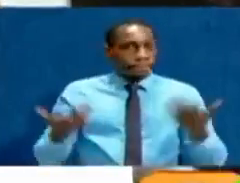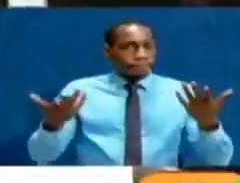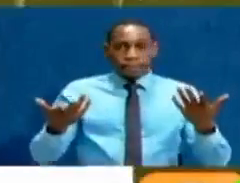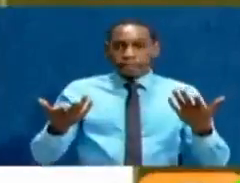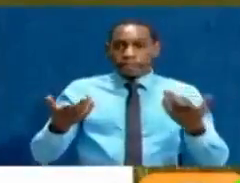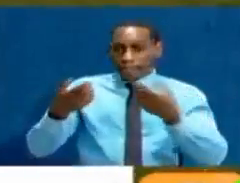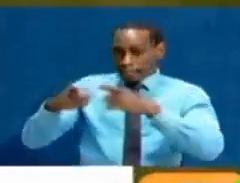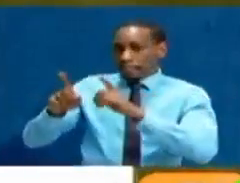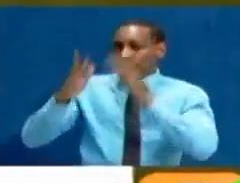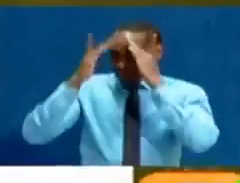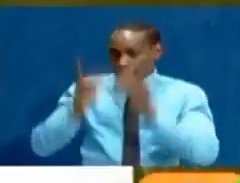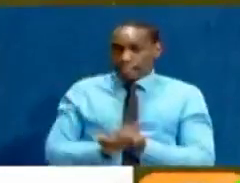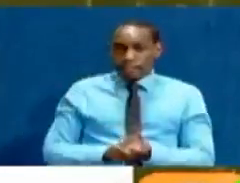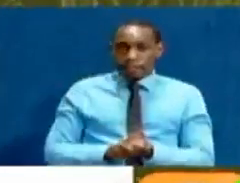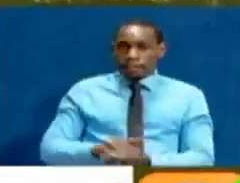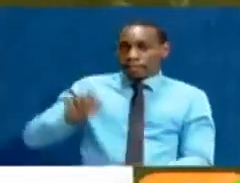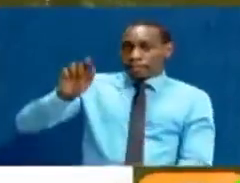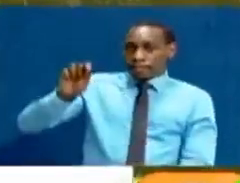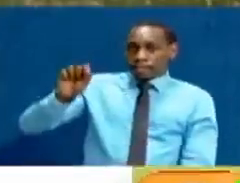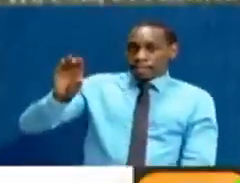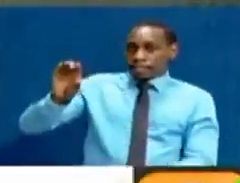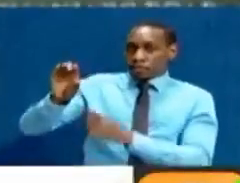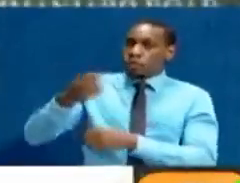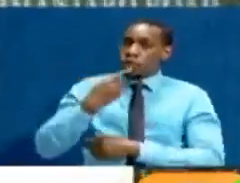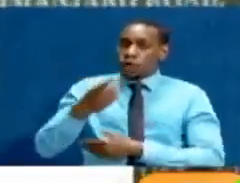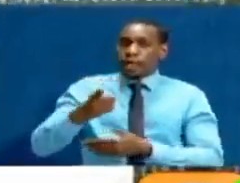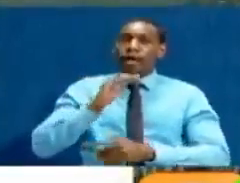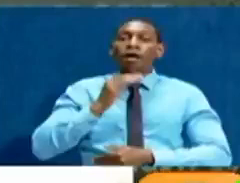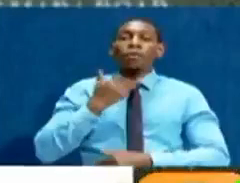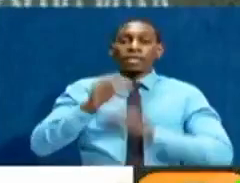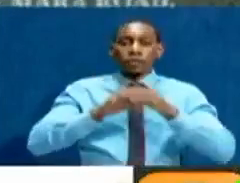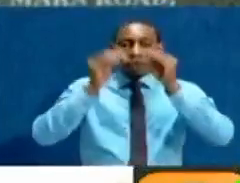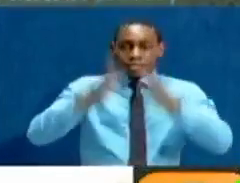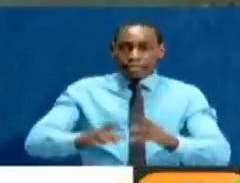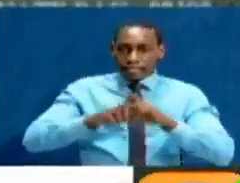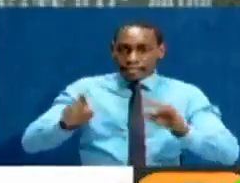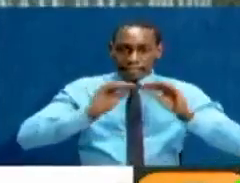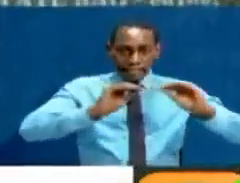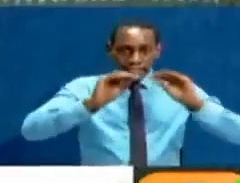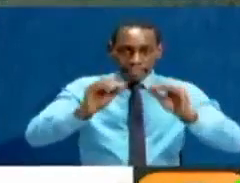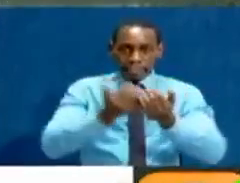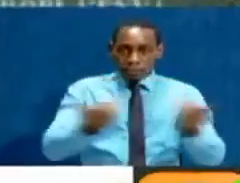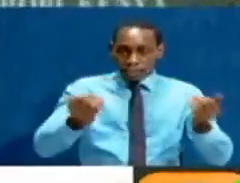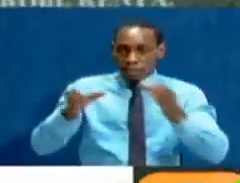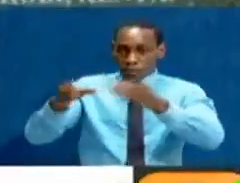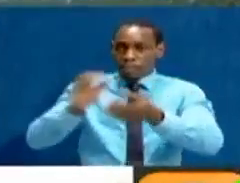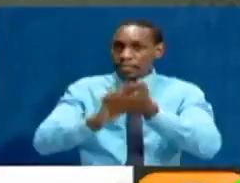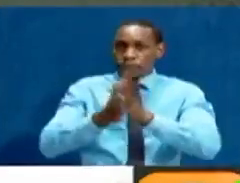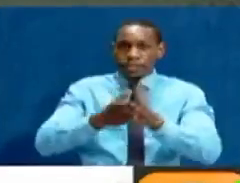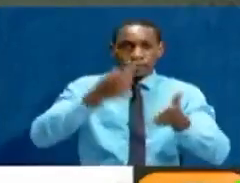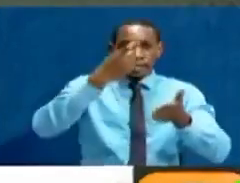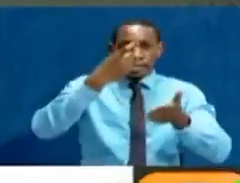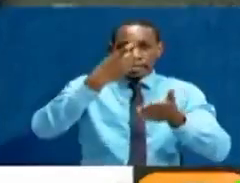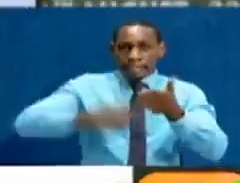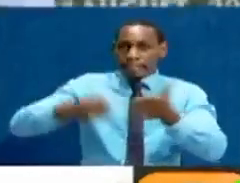It is your head. Tume ya kuajiri walimu nchini ilitoa mwelekeo huo ikiwataka walimu kwanza mpango wa kuwafunza watoto mashinani bila